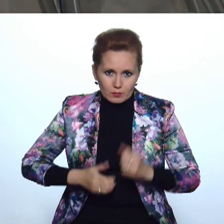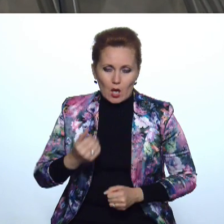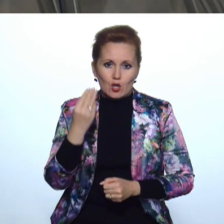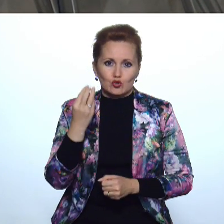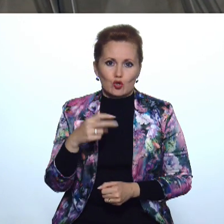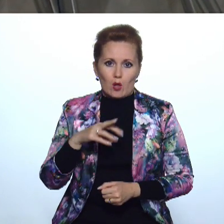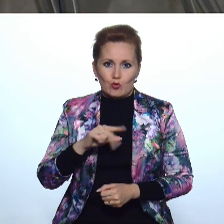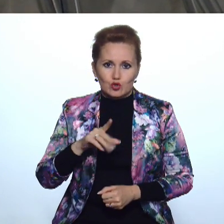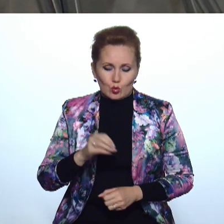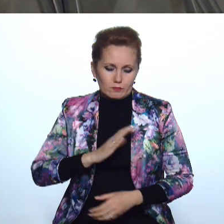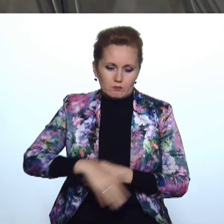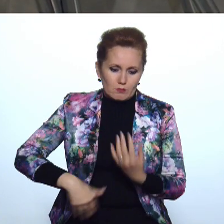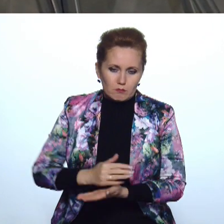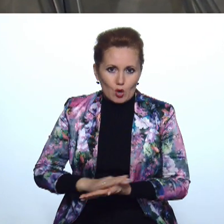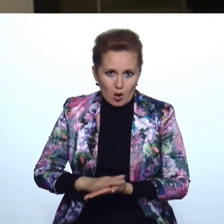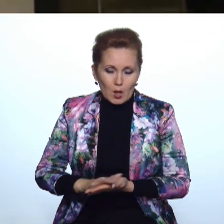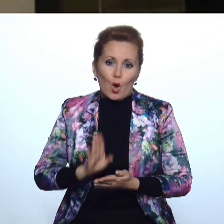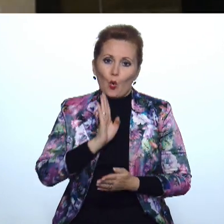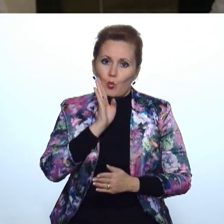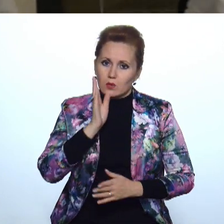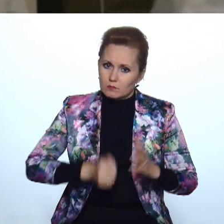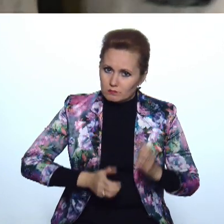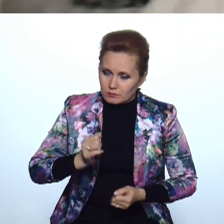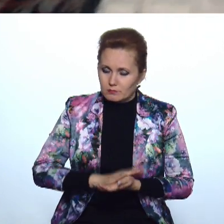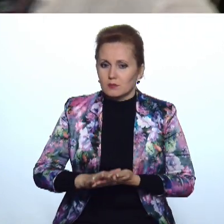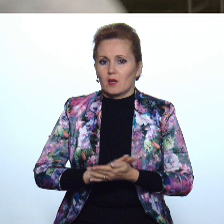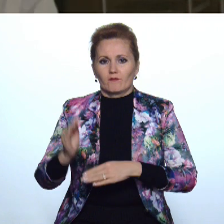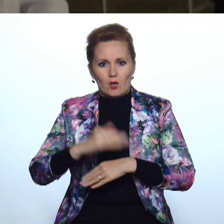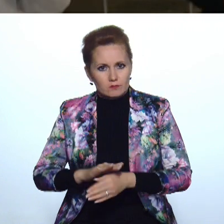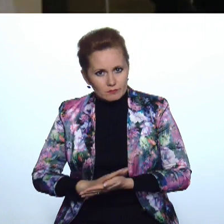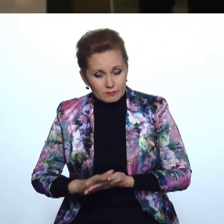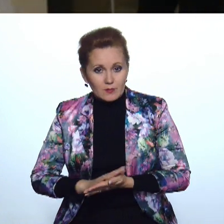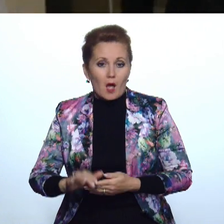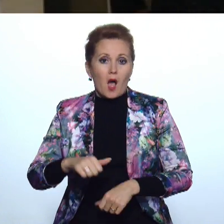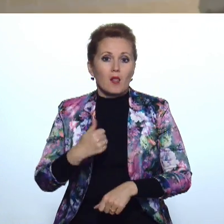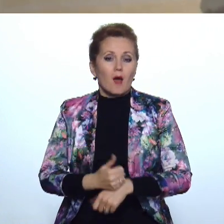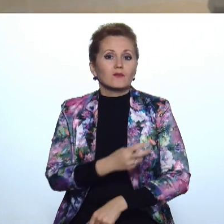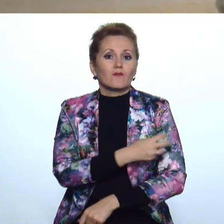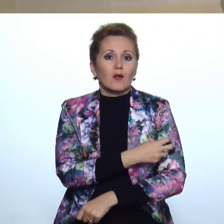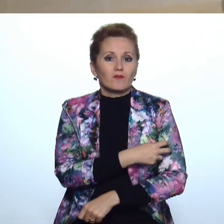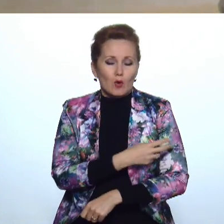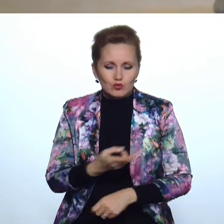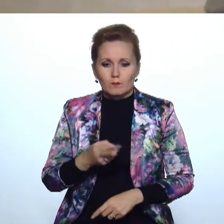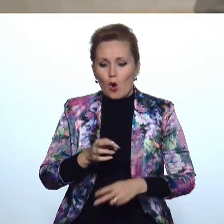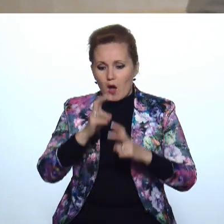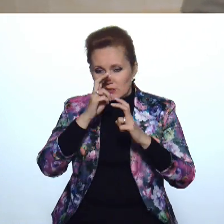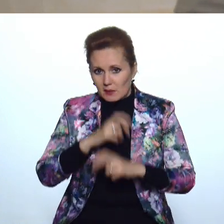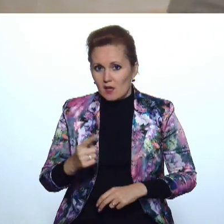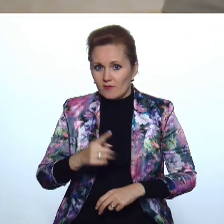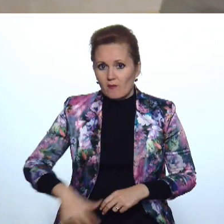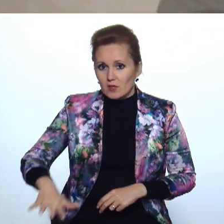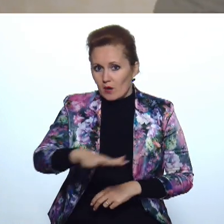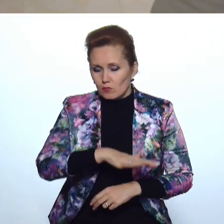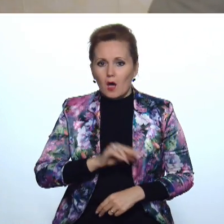щелочью после утренней дойки и после вечерней дойки. Любовь Черницына – главный ветеринарный врач по экспертизе Завьяловского района.